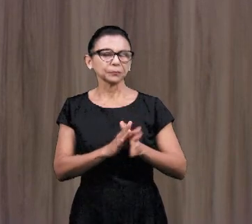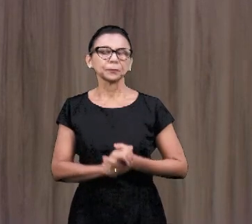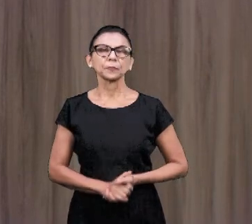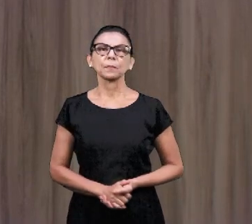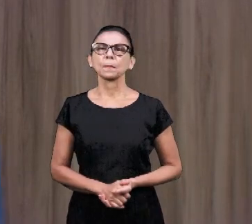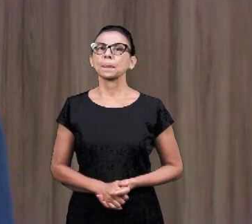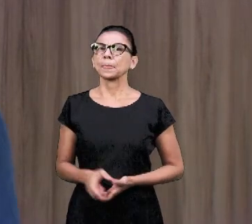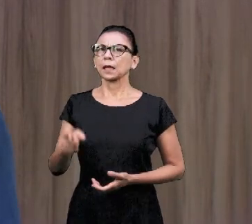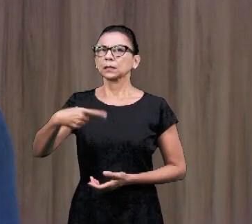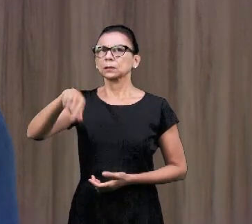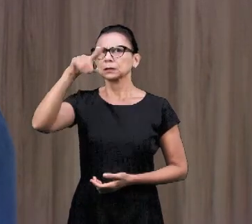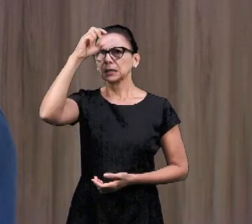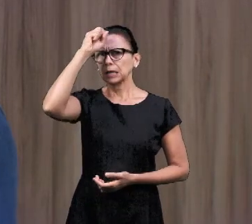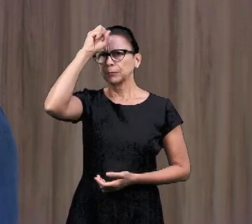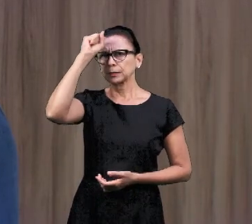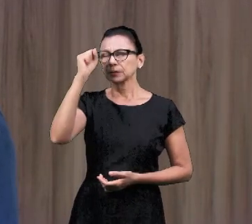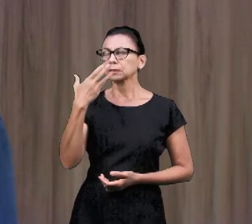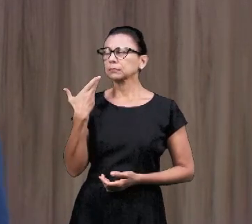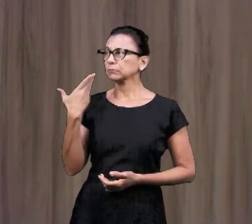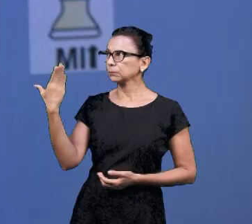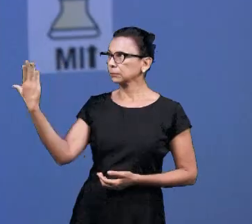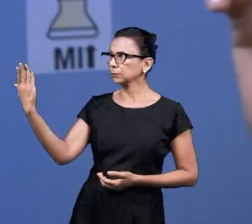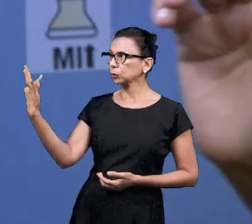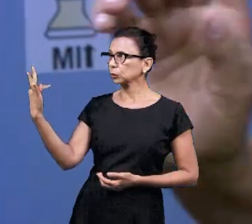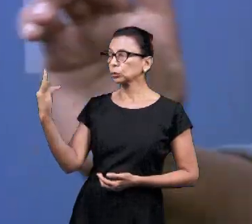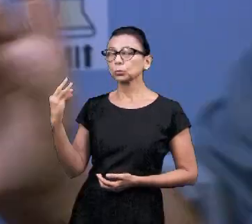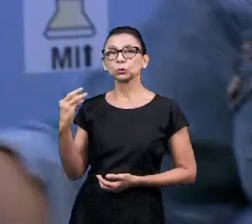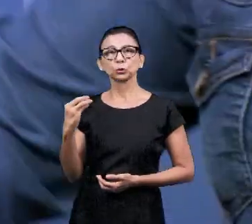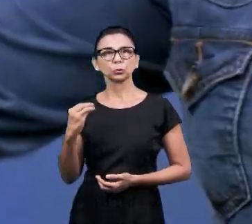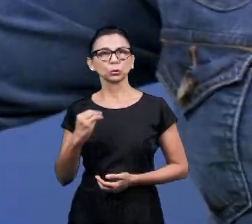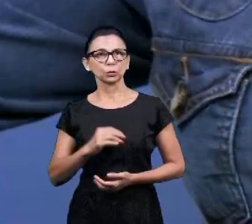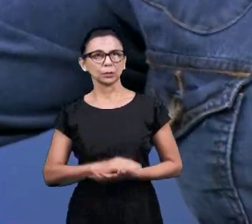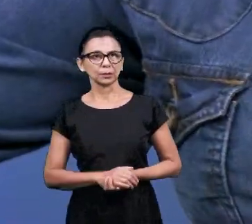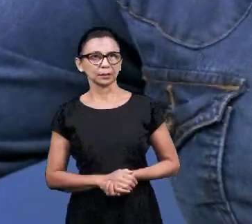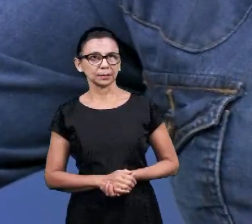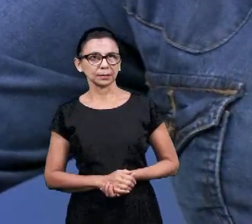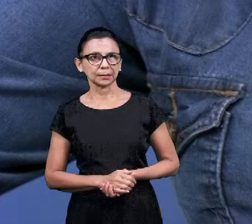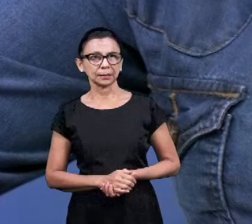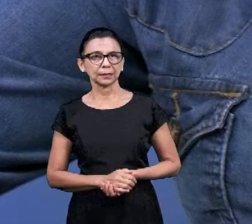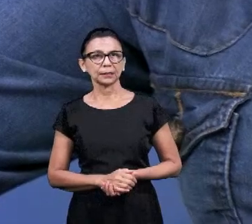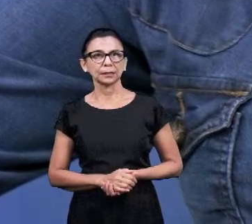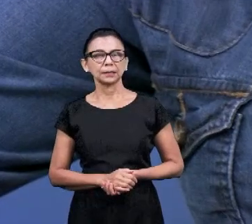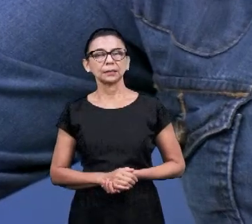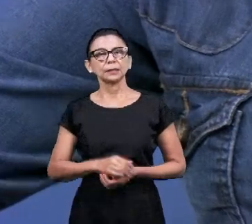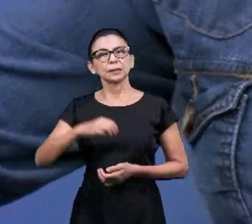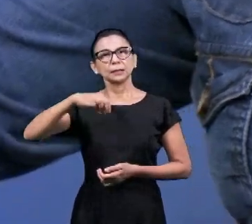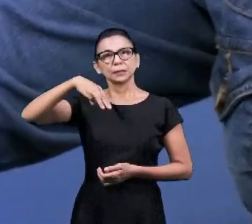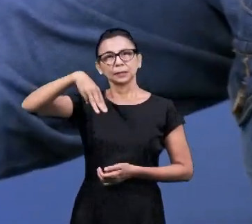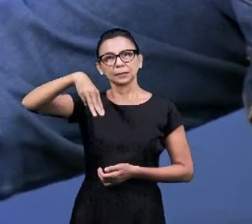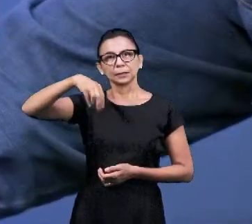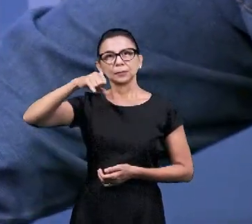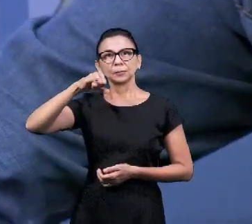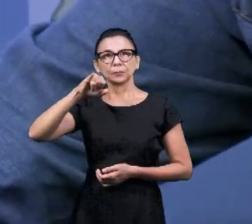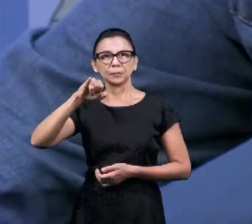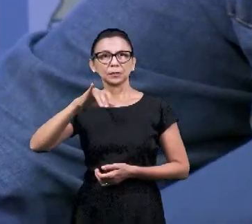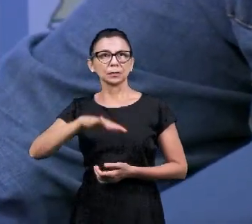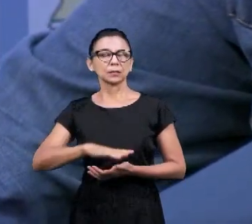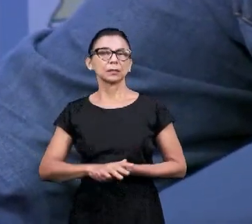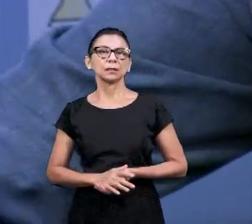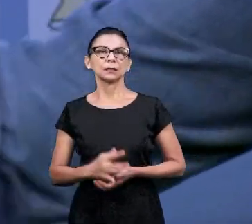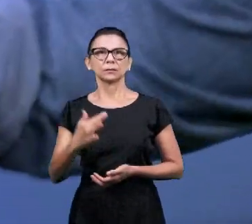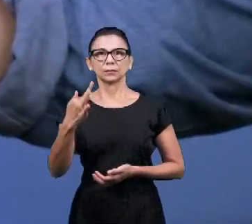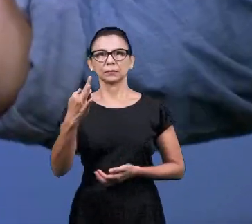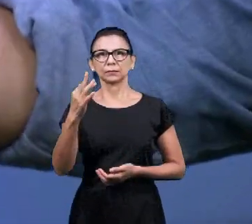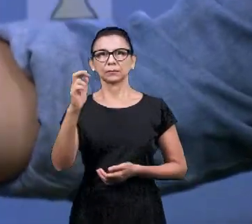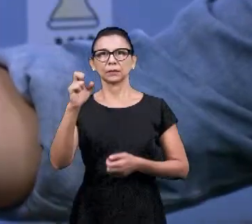avons appris Mi, le Fa dièse, Sol dièse, La, Si,